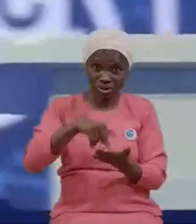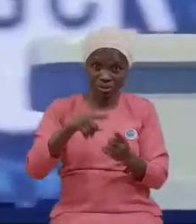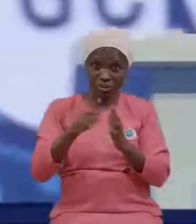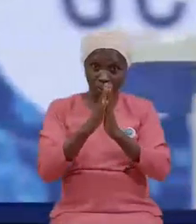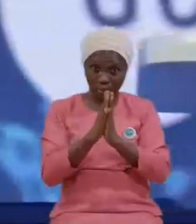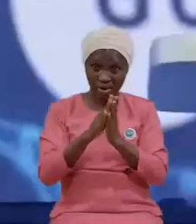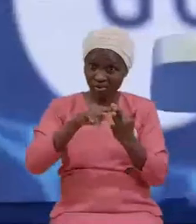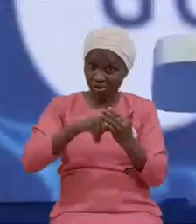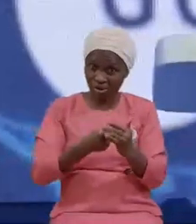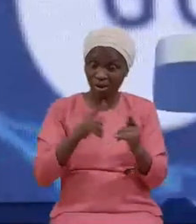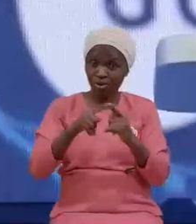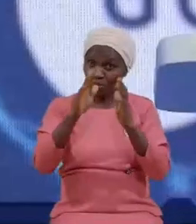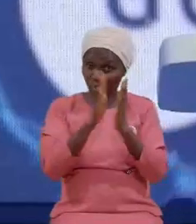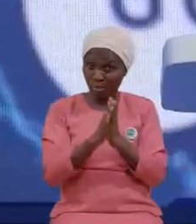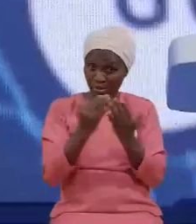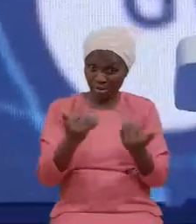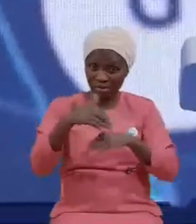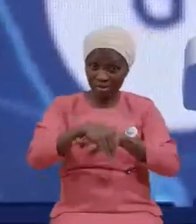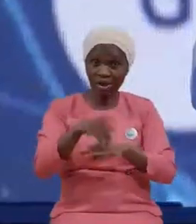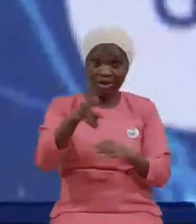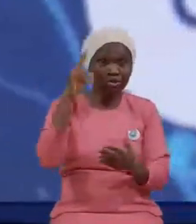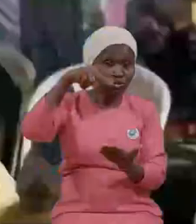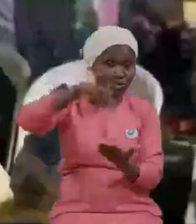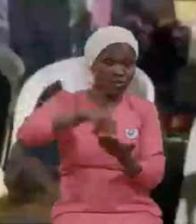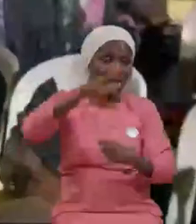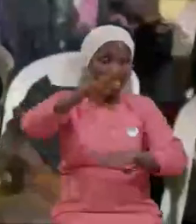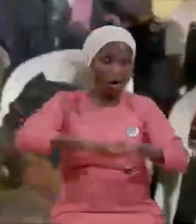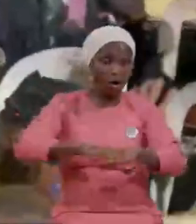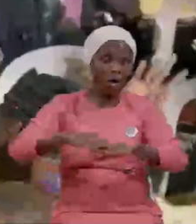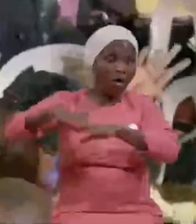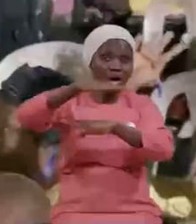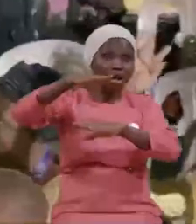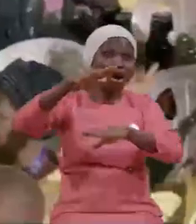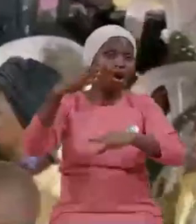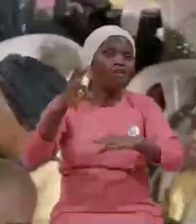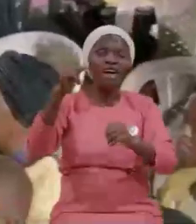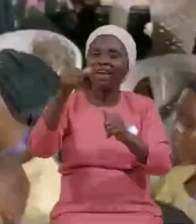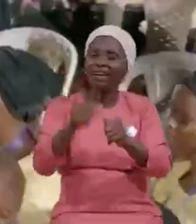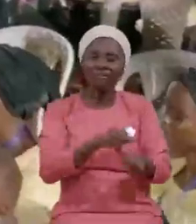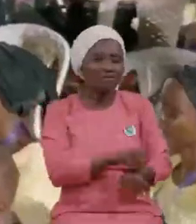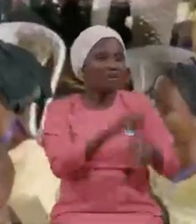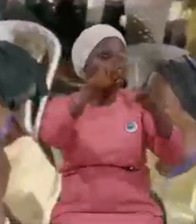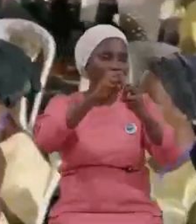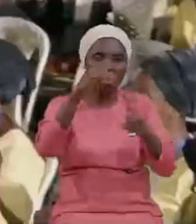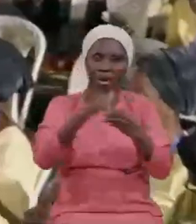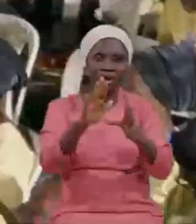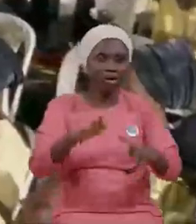Quand tu te mettras pour la prière, tu te tiendras au-dessus de toutes les montagnes de ta vie ce soir.